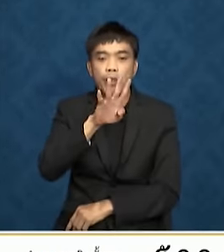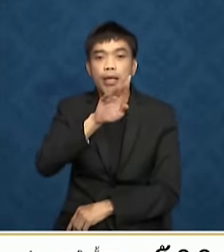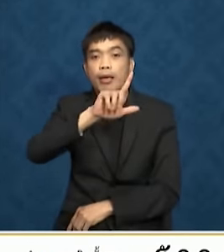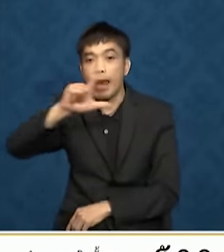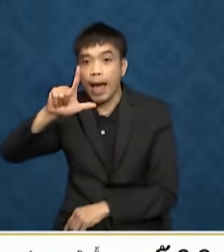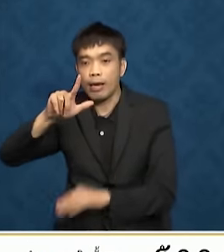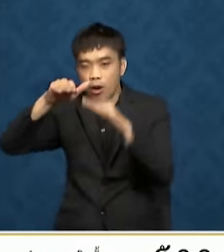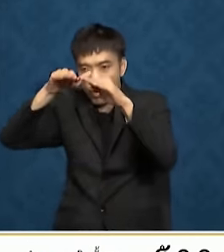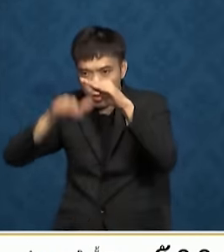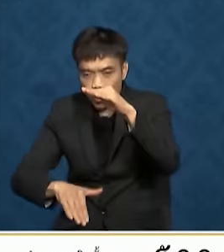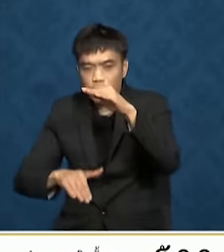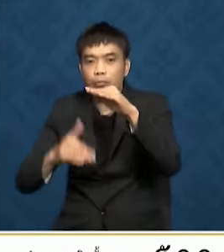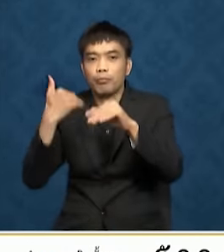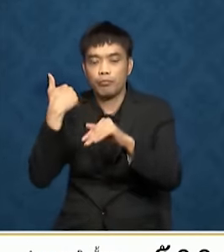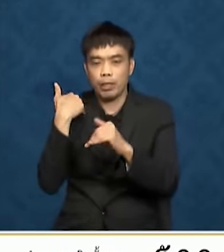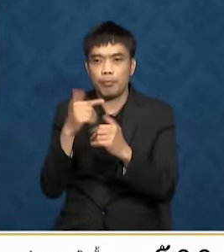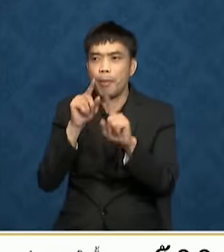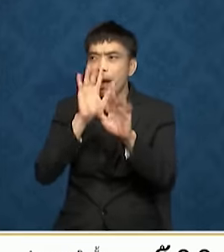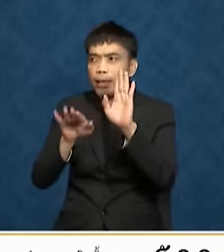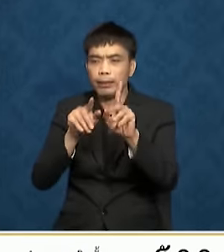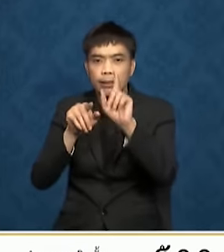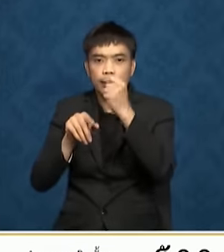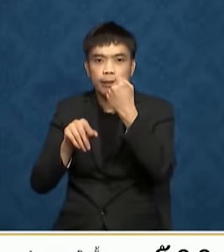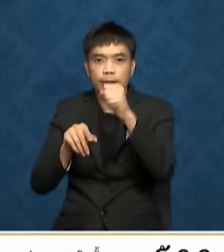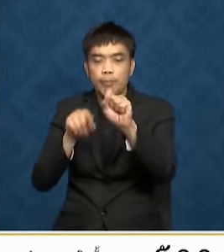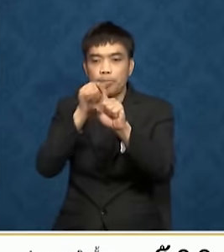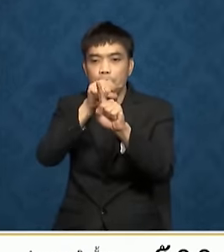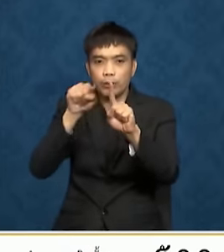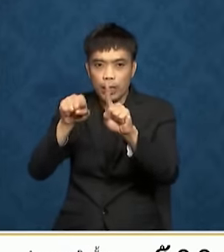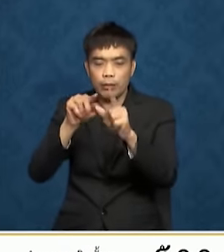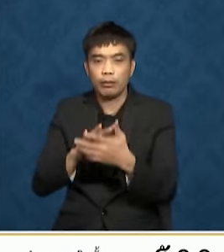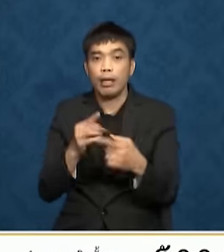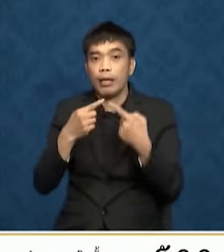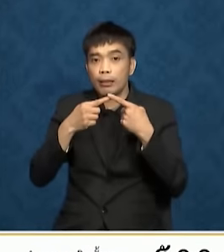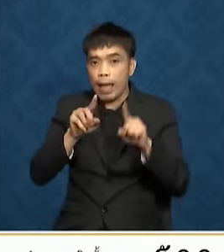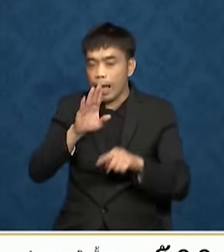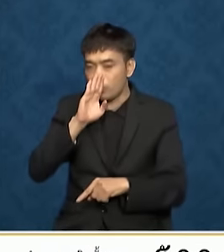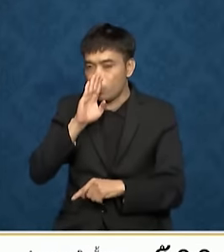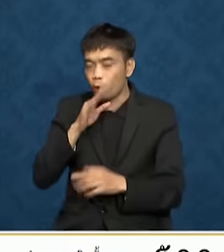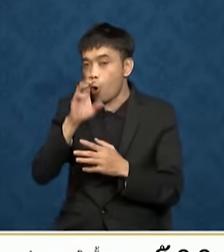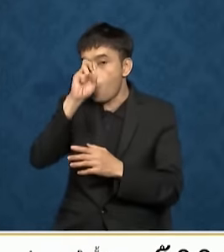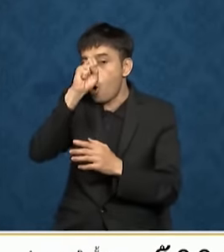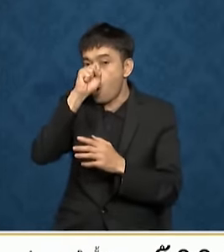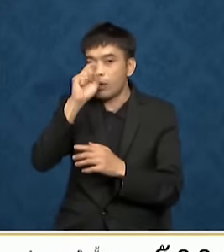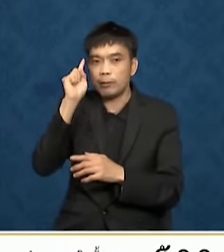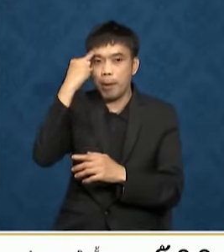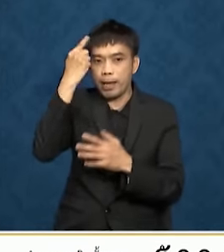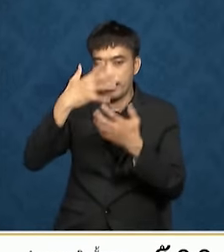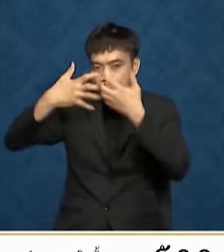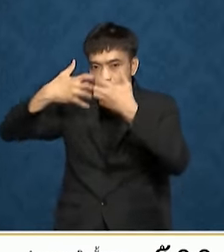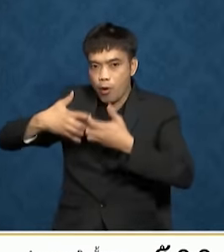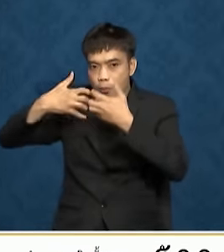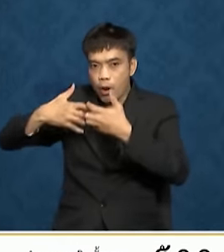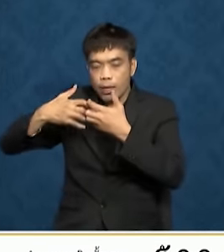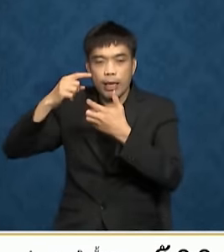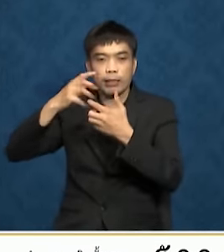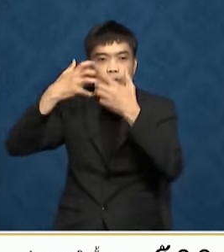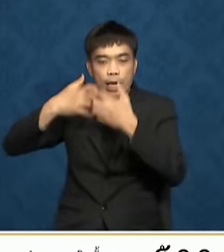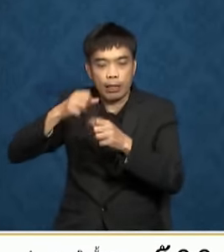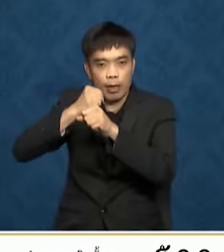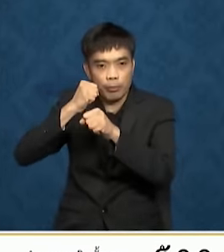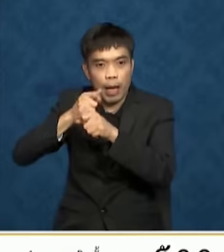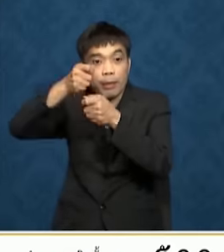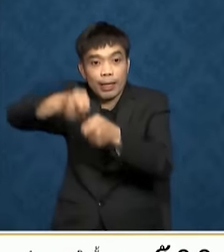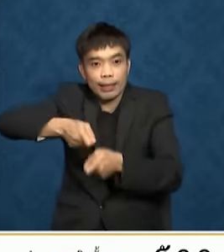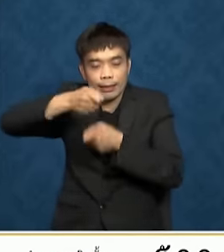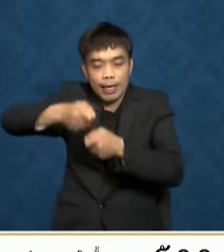คิดเป็นเพียงแค่ 10%เท่านั้นครับในขณะเดียวกันถ้าเราลงทุนในเครื่องจักรเป็นเรื่องเกี่ยวกับวิศวะการเกษตรนะครับเป็น